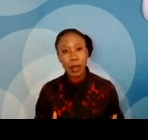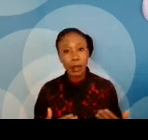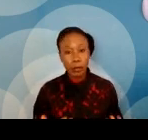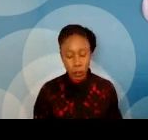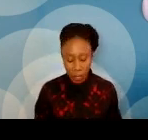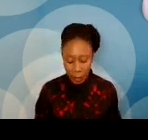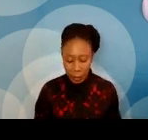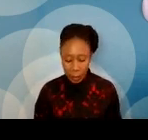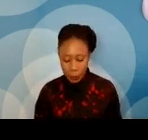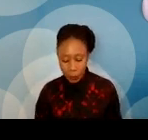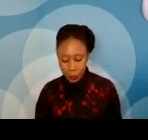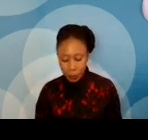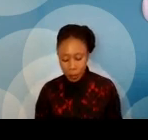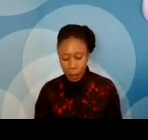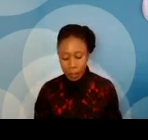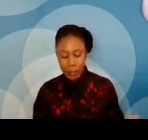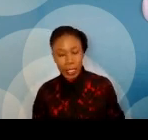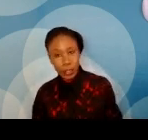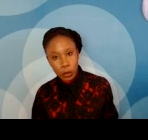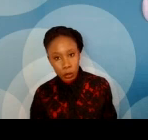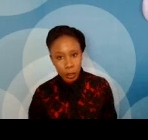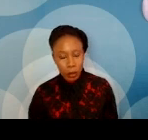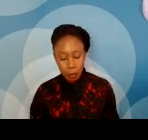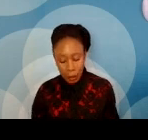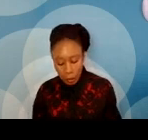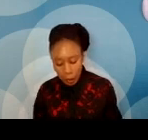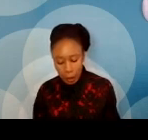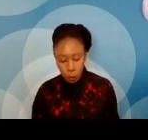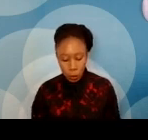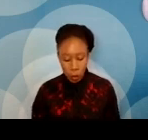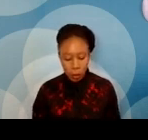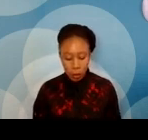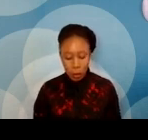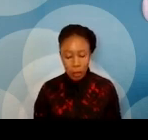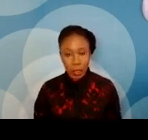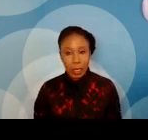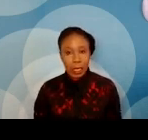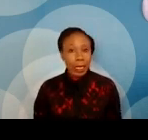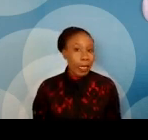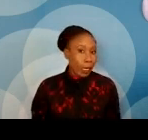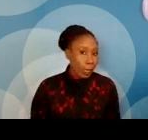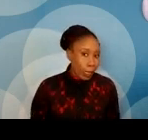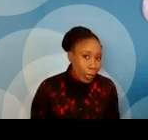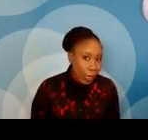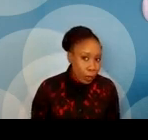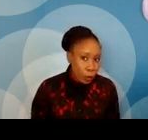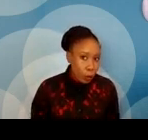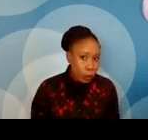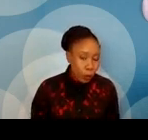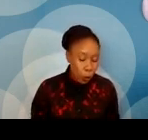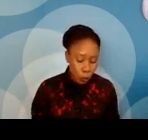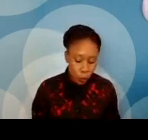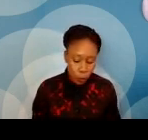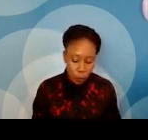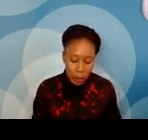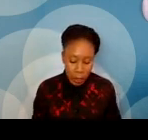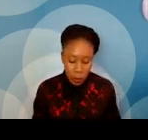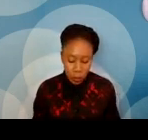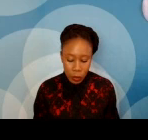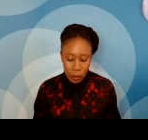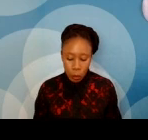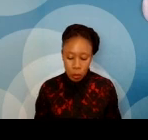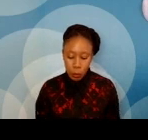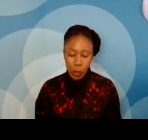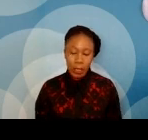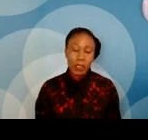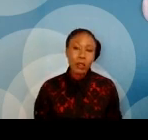hade en högre försäljning, fler kunder, bättre resultat. En studie från